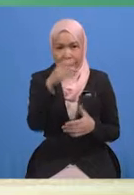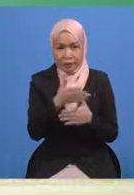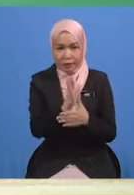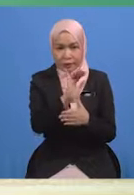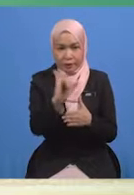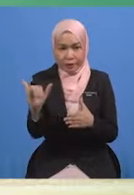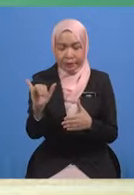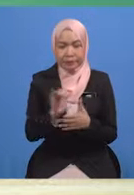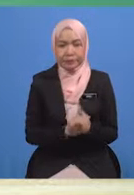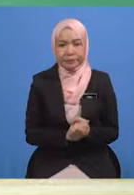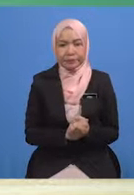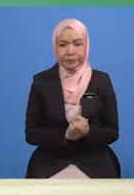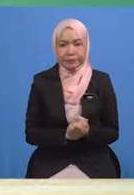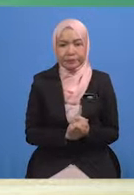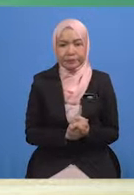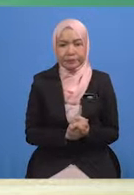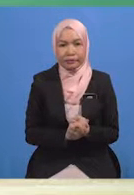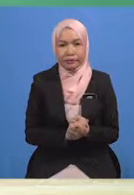Soalan seterusnya,